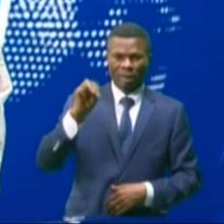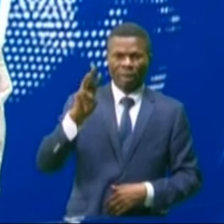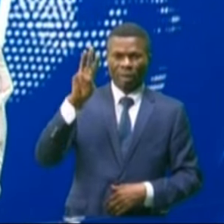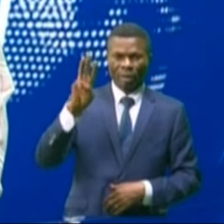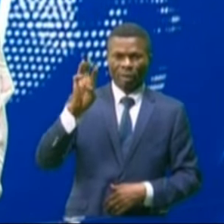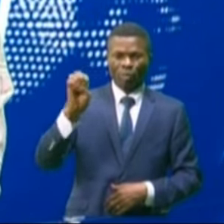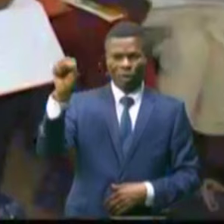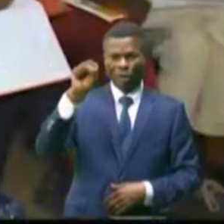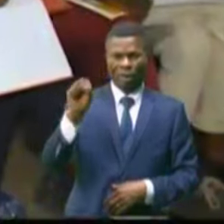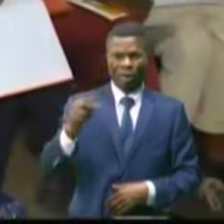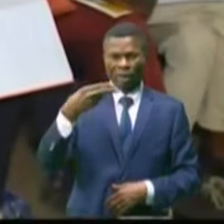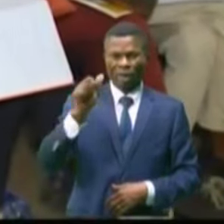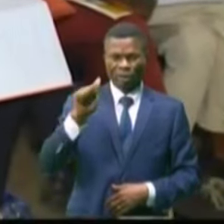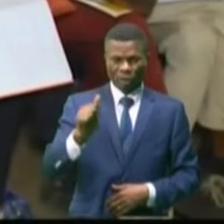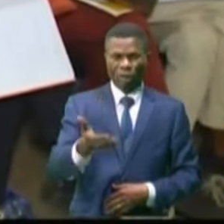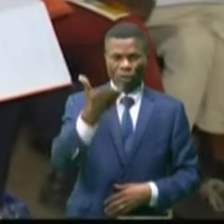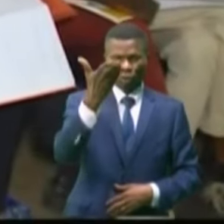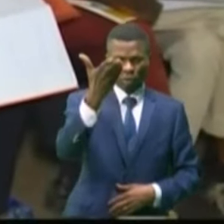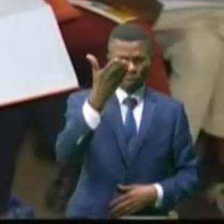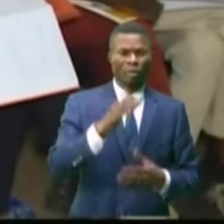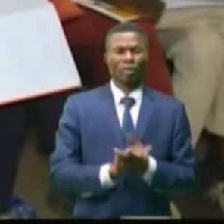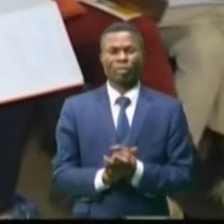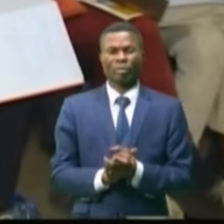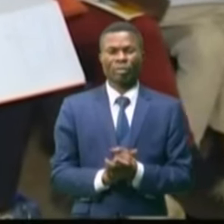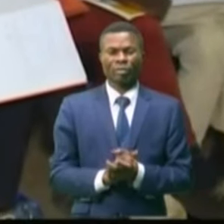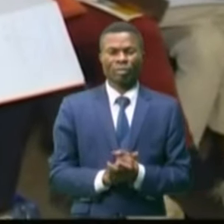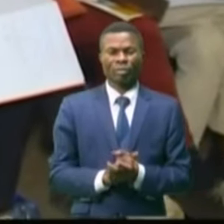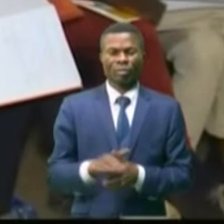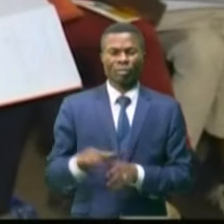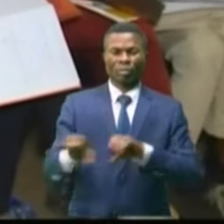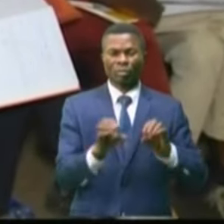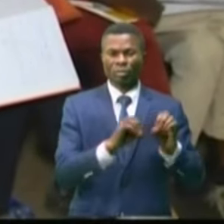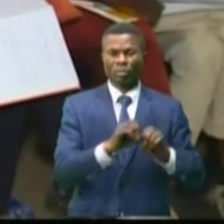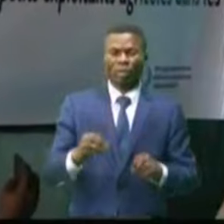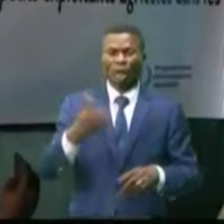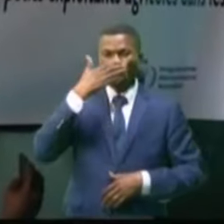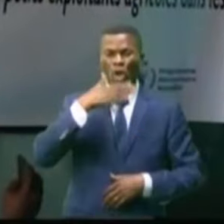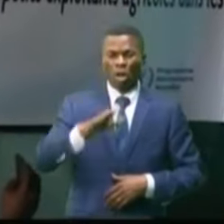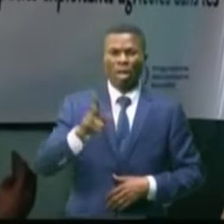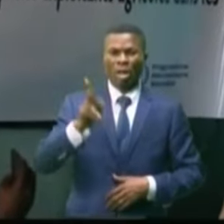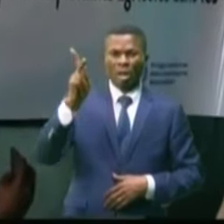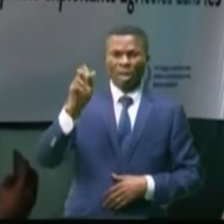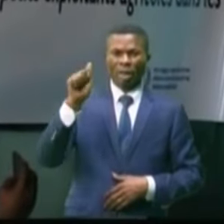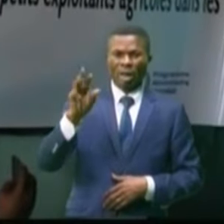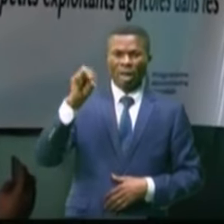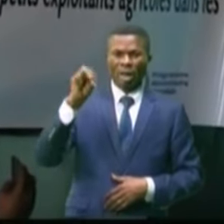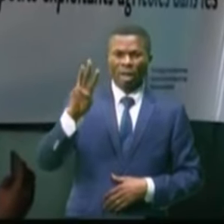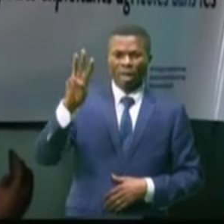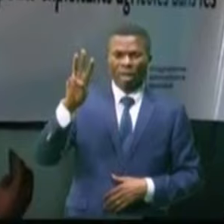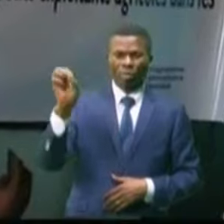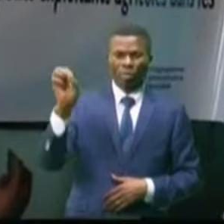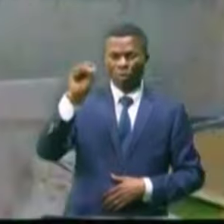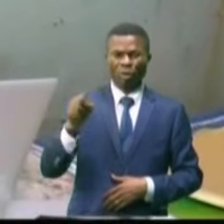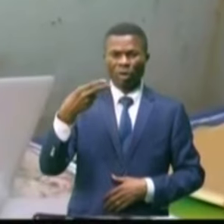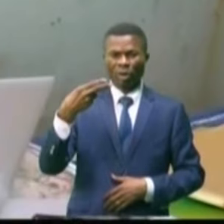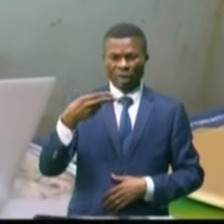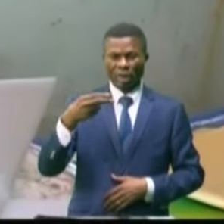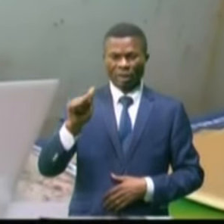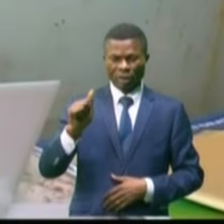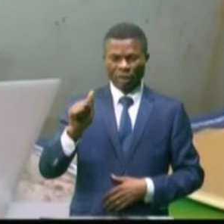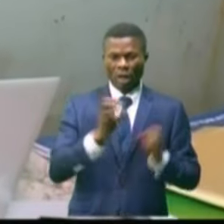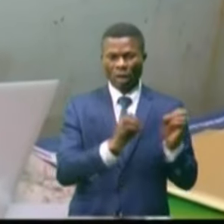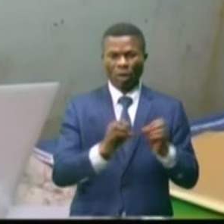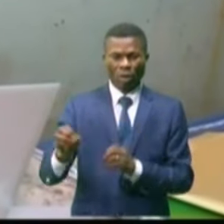Kalombo. Cet atelier de 10 jours qui se déroule dans la zone de santé de Kamwecha, territoire de Tchikapa, organisé par